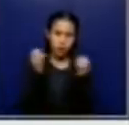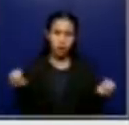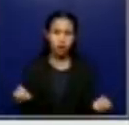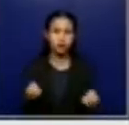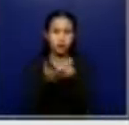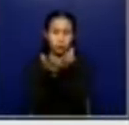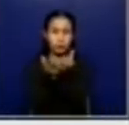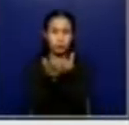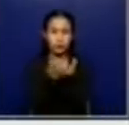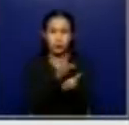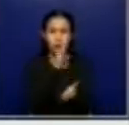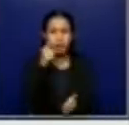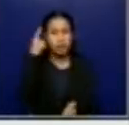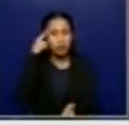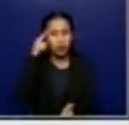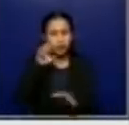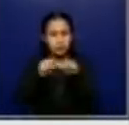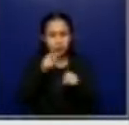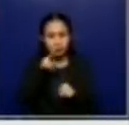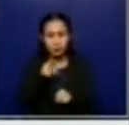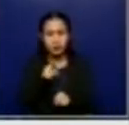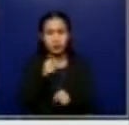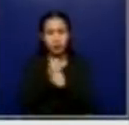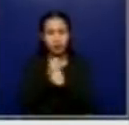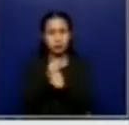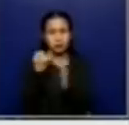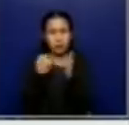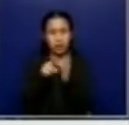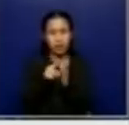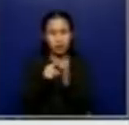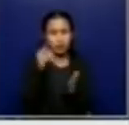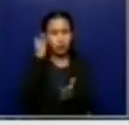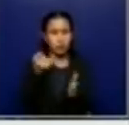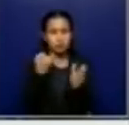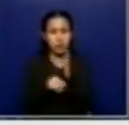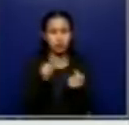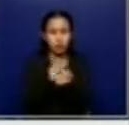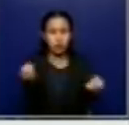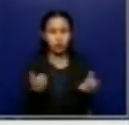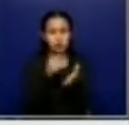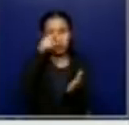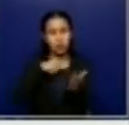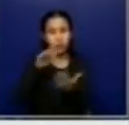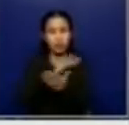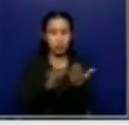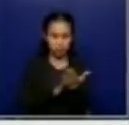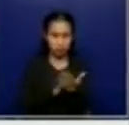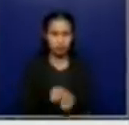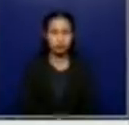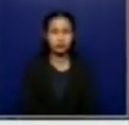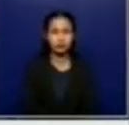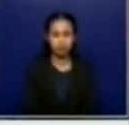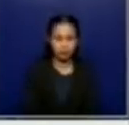ากการที่คุณเพียงตั้งข้อสังเกตว่าการกระทำอย่างนี้เป็นภัยต่อประเทศชาติบ้านเมืองและใช้กำลังไปเข่นฆ่าและปราบปรามเข